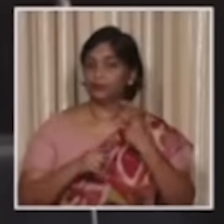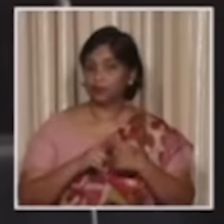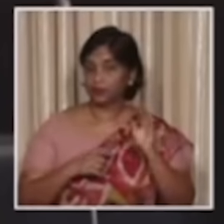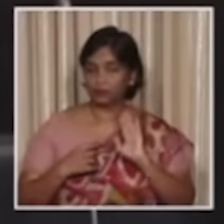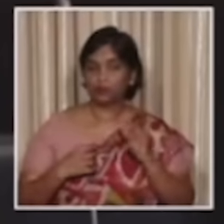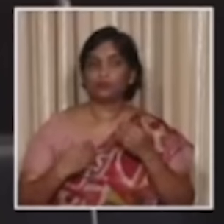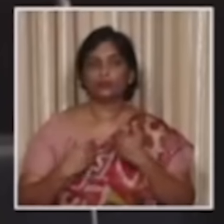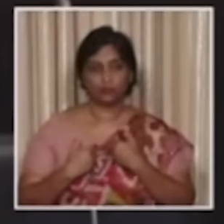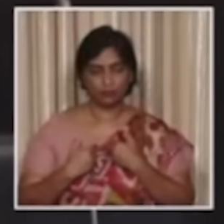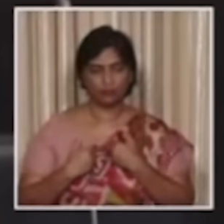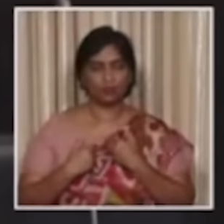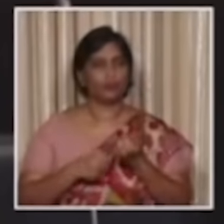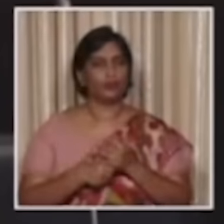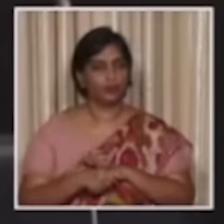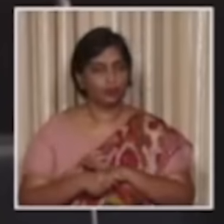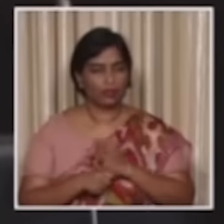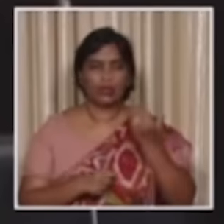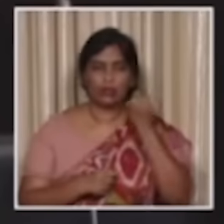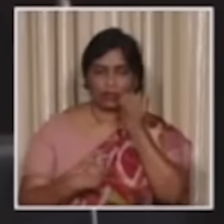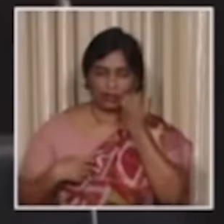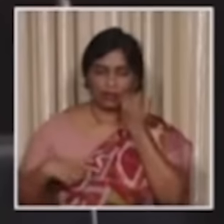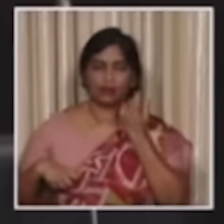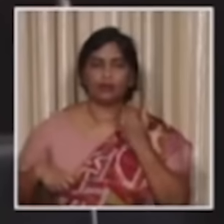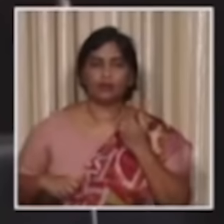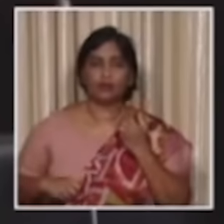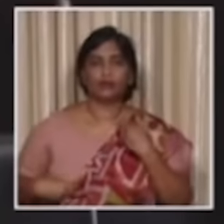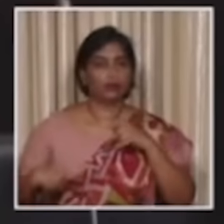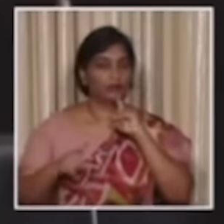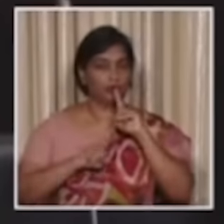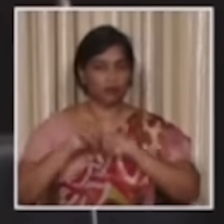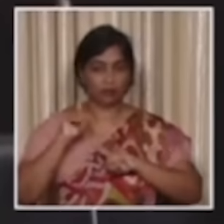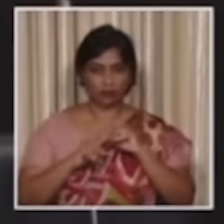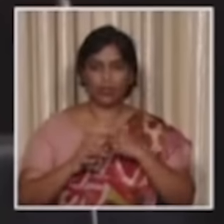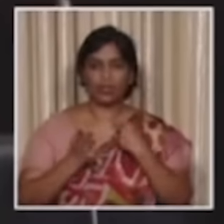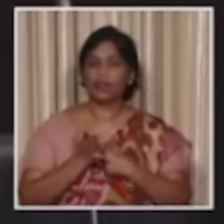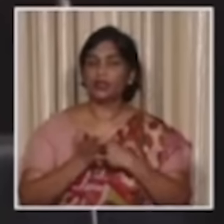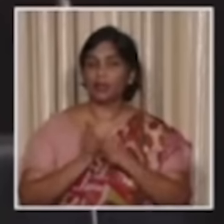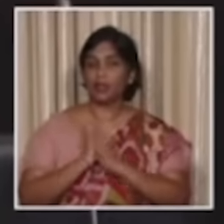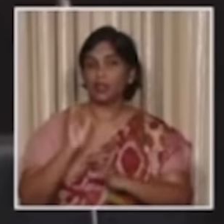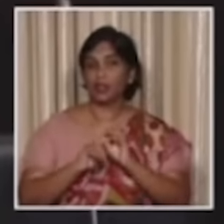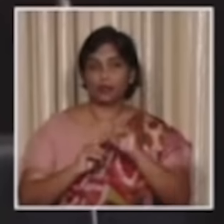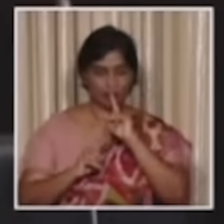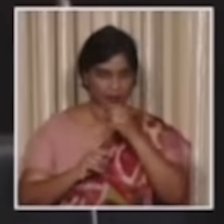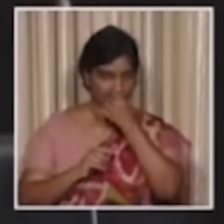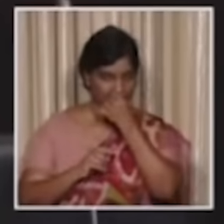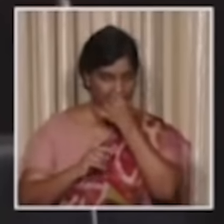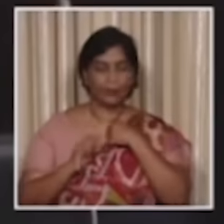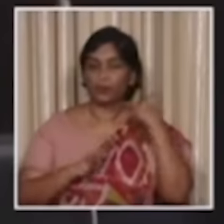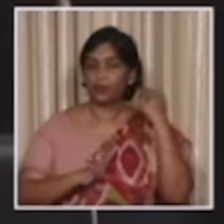නෙවෙයි, අපි කෝවිඩ් වසංගතය ගැන කතා කරද්දී රමේෂ් පත්‍රින් ඇමතිතුමා කියා සිටියා